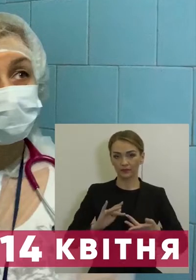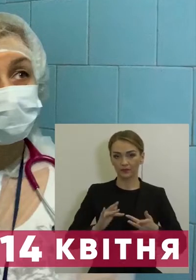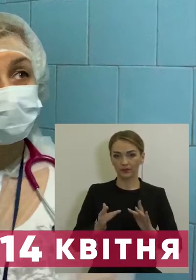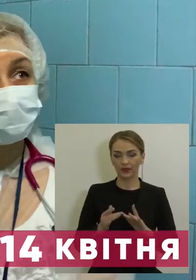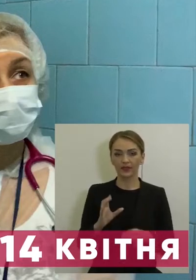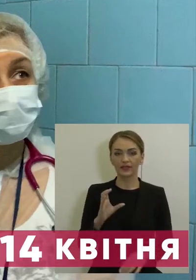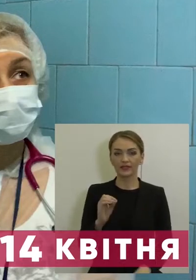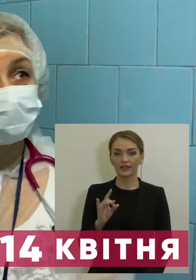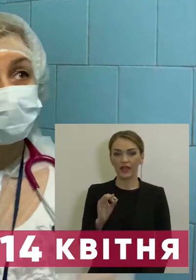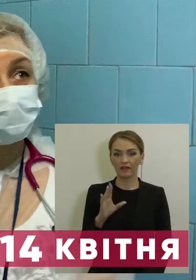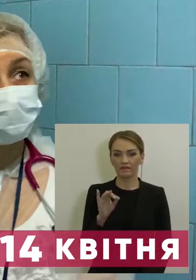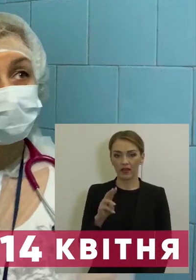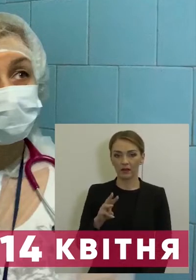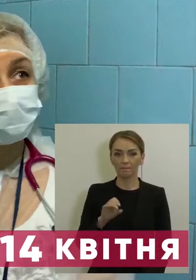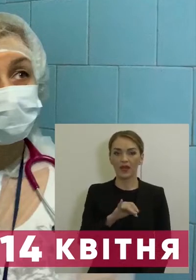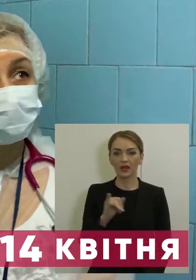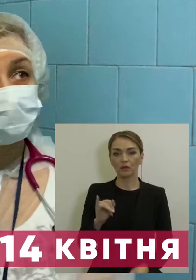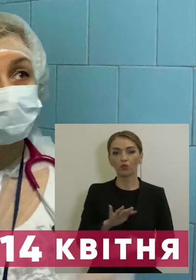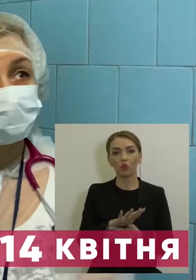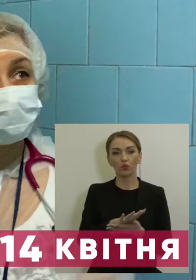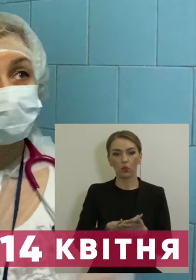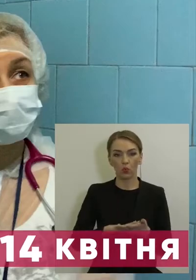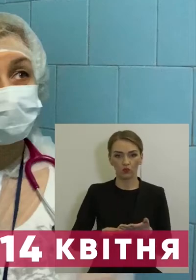мерії таким, да, продовжує відбувати.